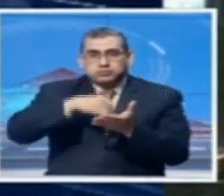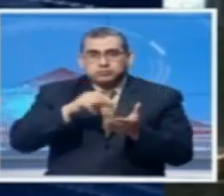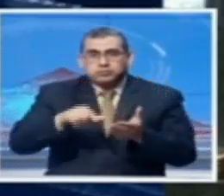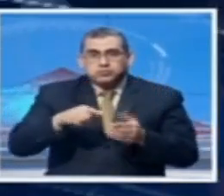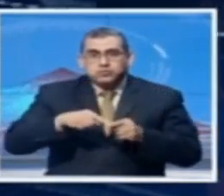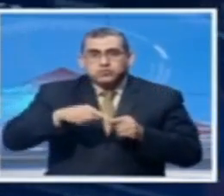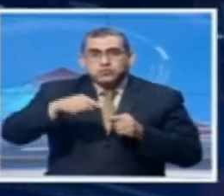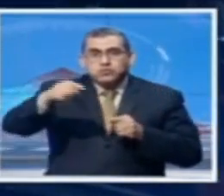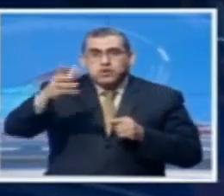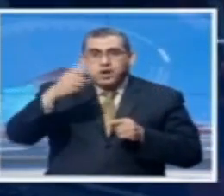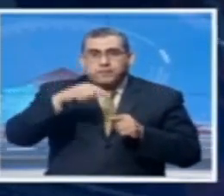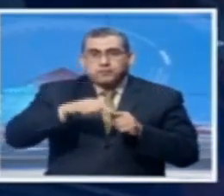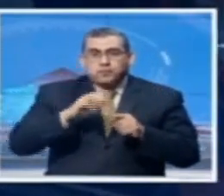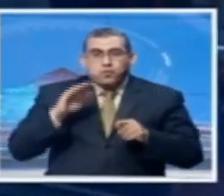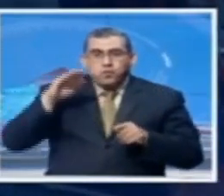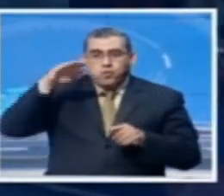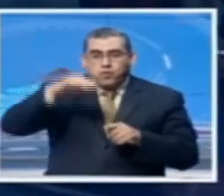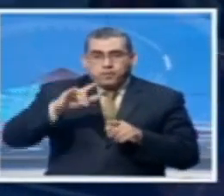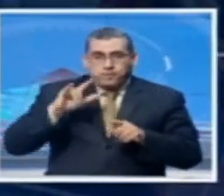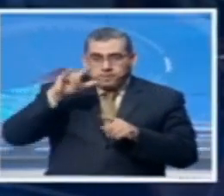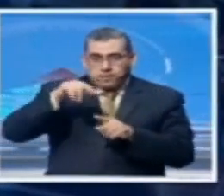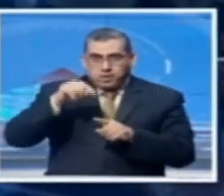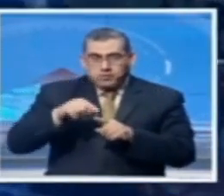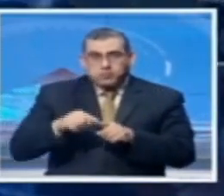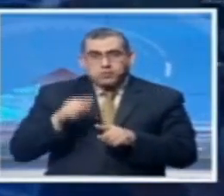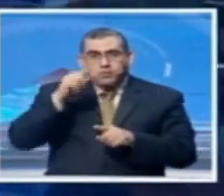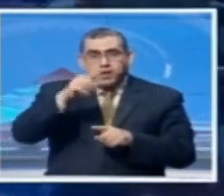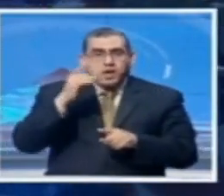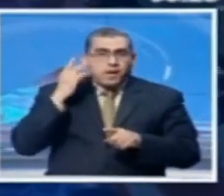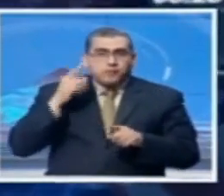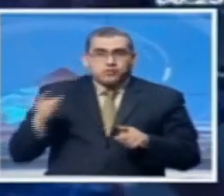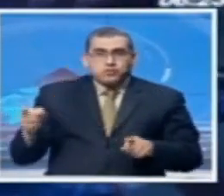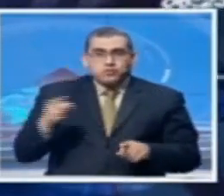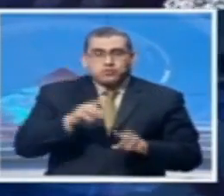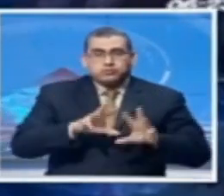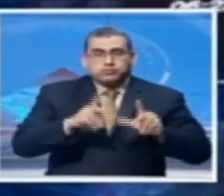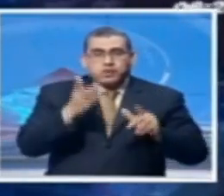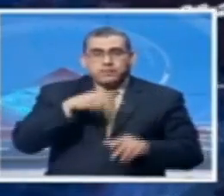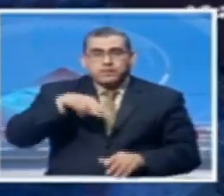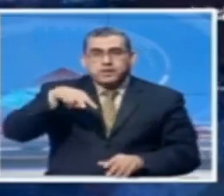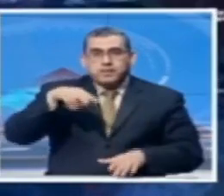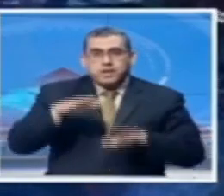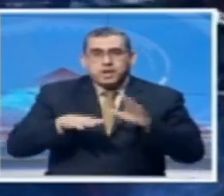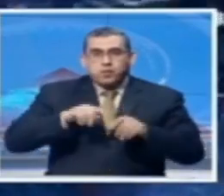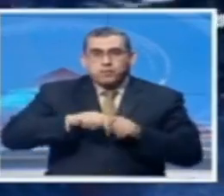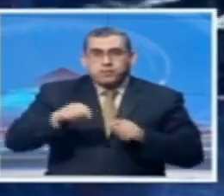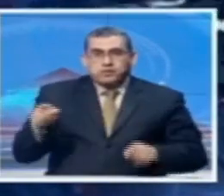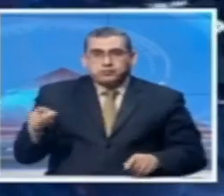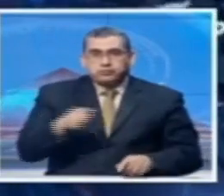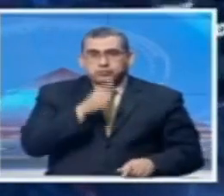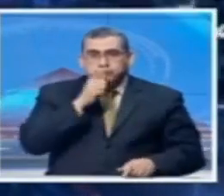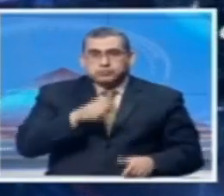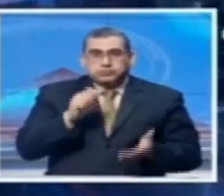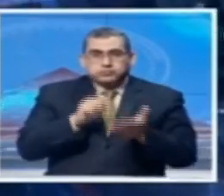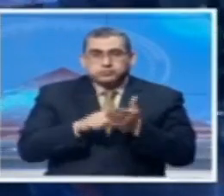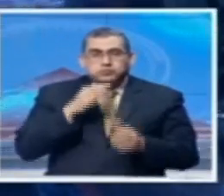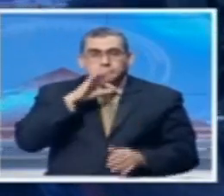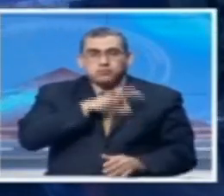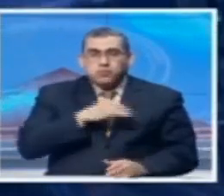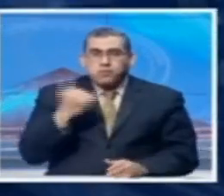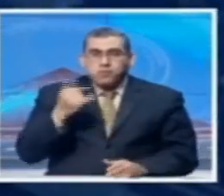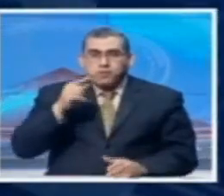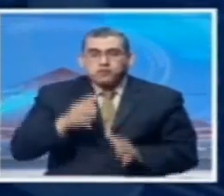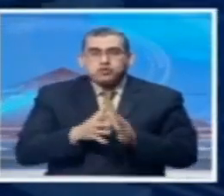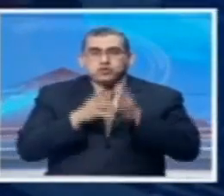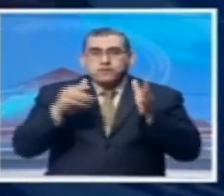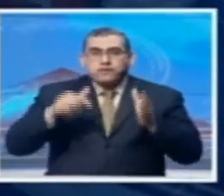الممتدة من نزلة كوبري المطار حتى ميدان العباسية بطول 8 كيلومترات، والتي تكتسب أهمية